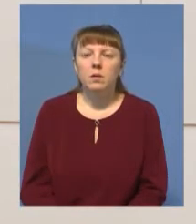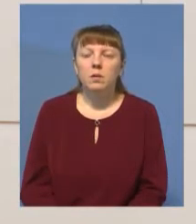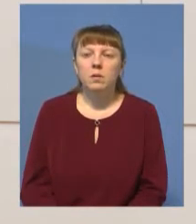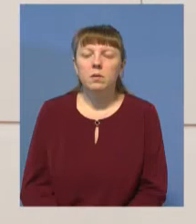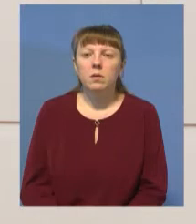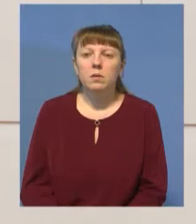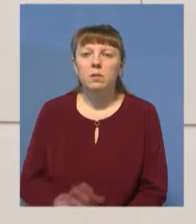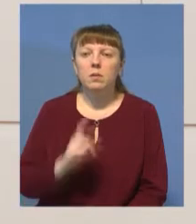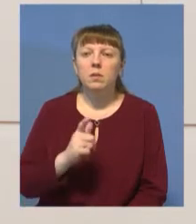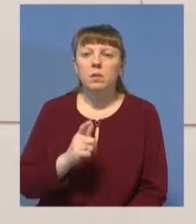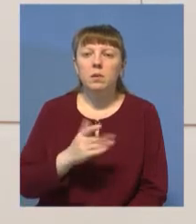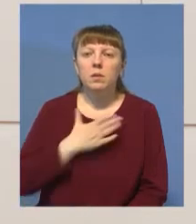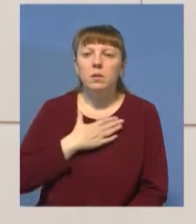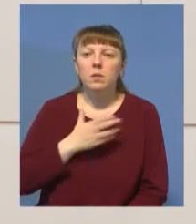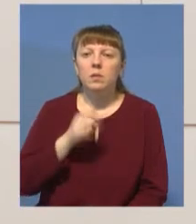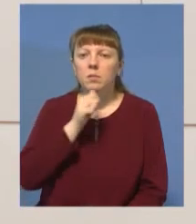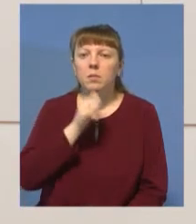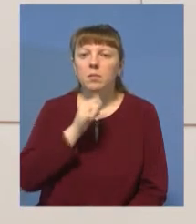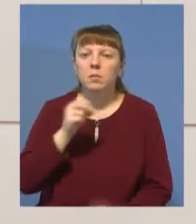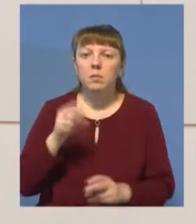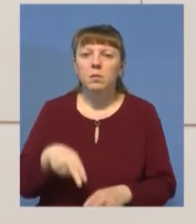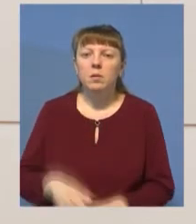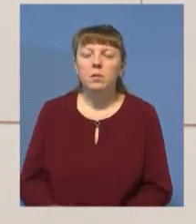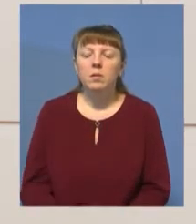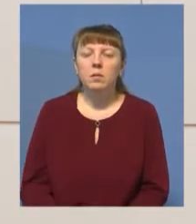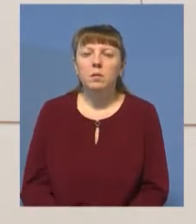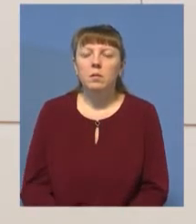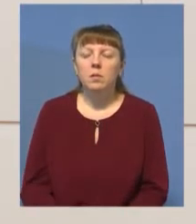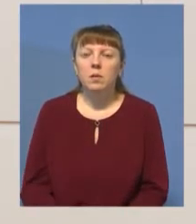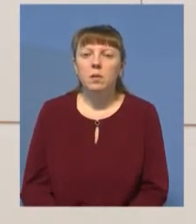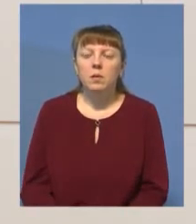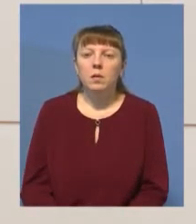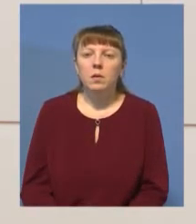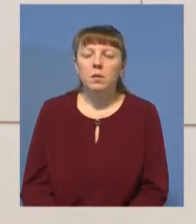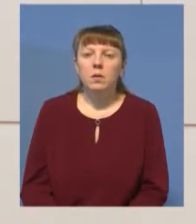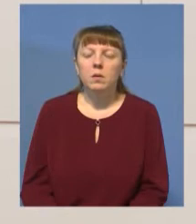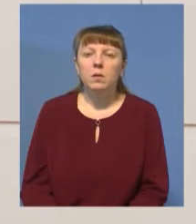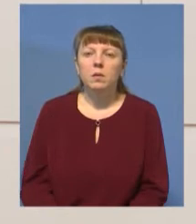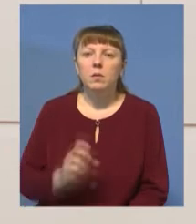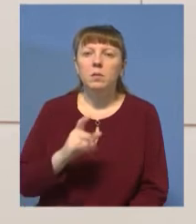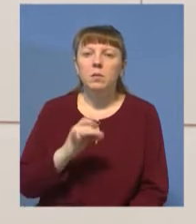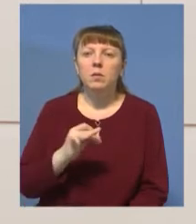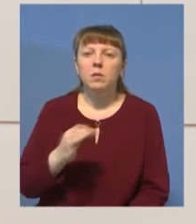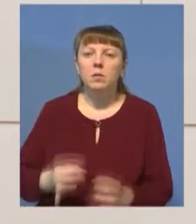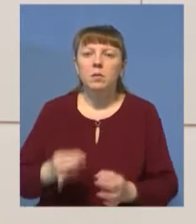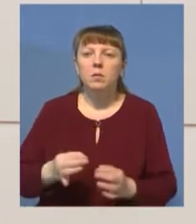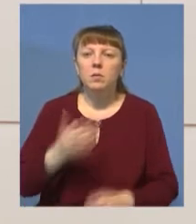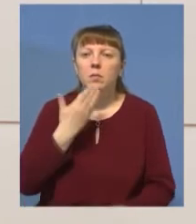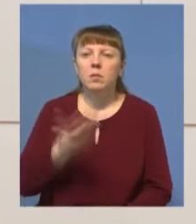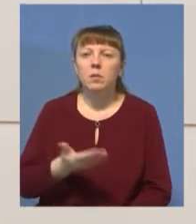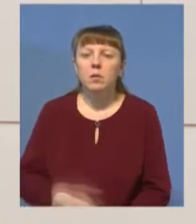услугам наших экспертов-специалистов. Данная экспертиза, она назначается в ходе судебного заседания.